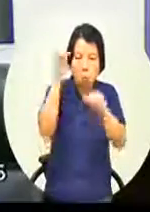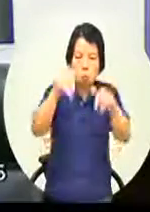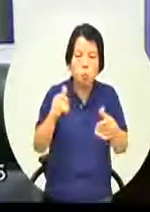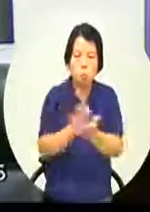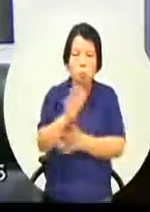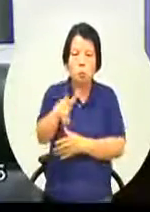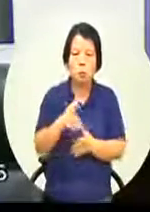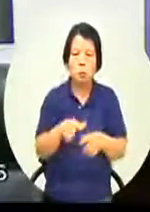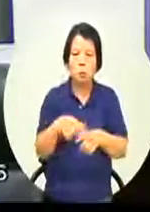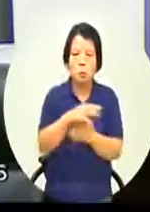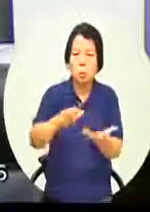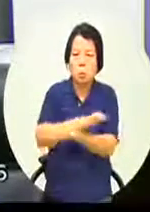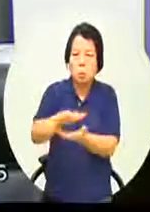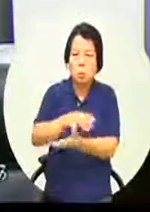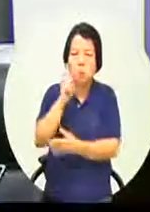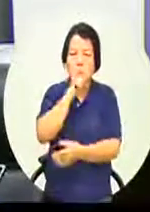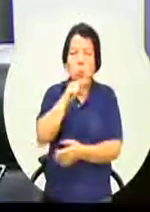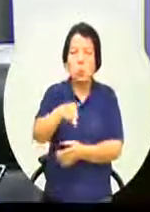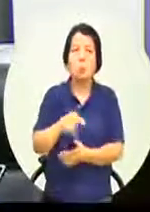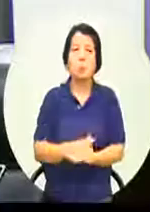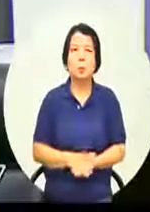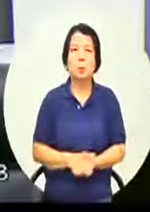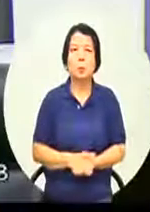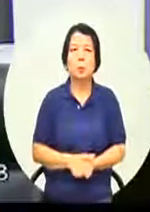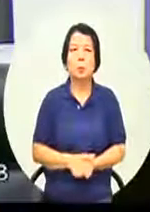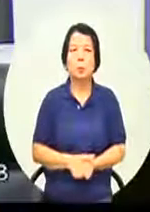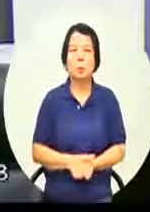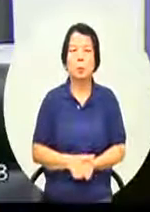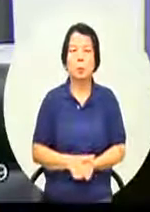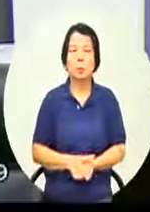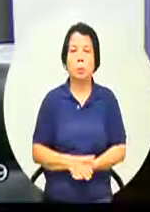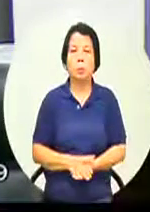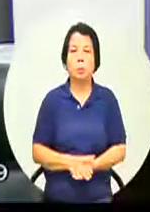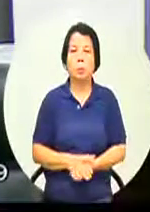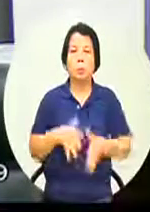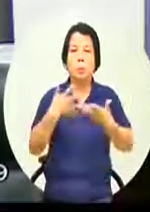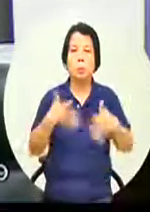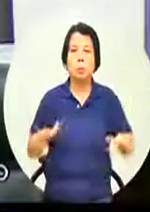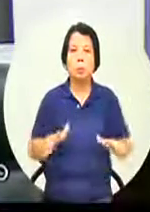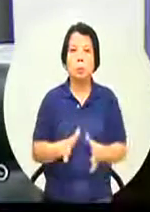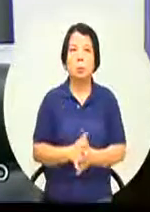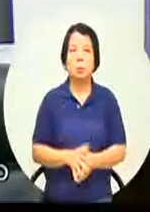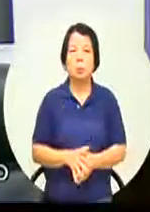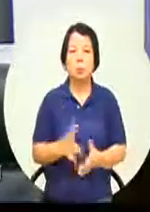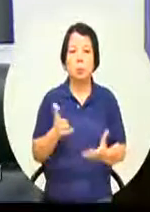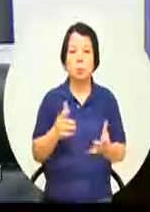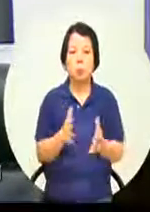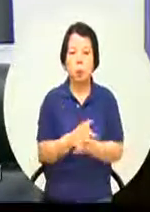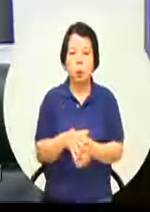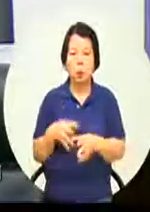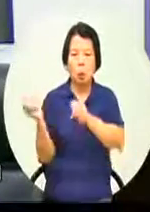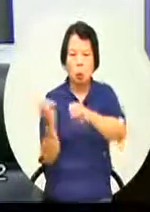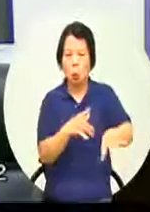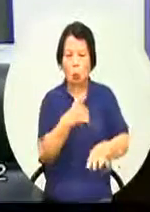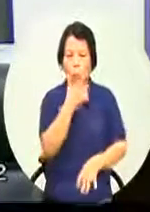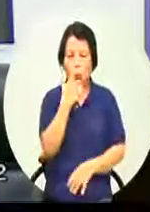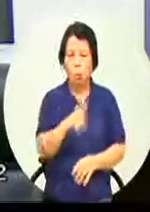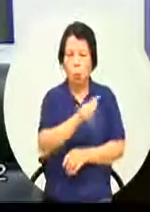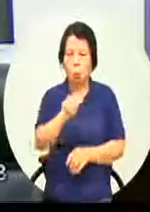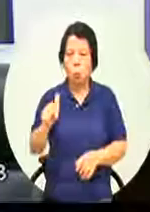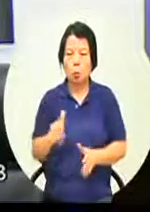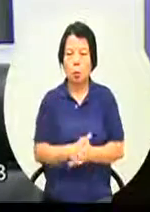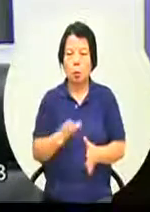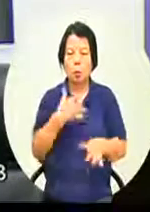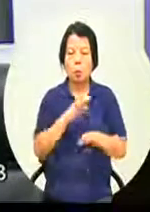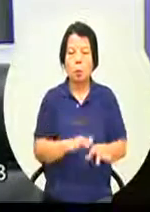是这么的脏，哦，就是这么的脏，那都是，哦，有很多的这样子的一个废弃物，然后就会，哦，在水中